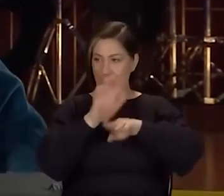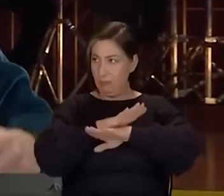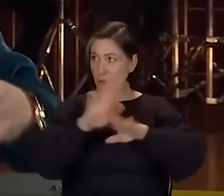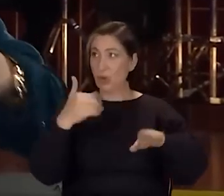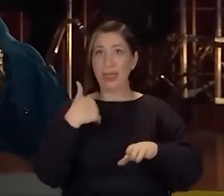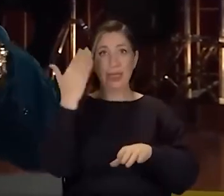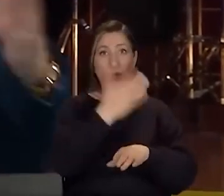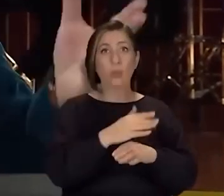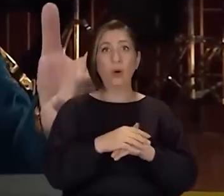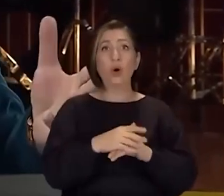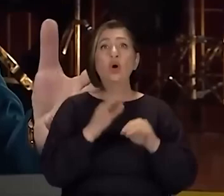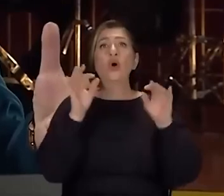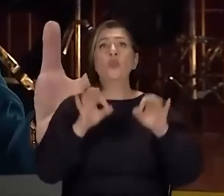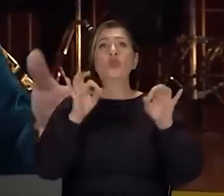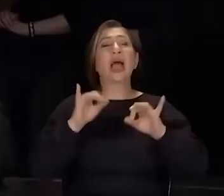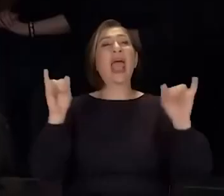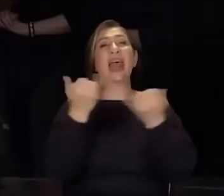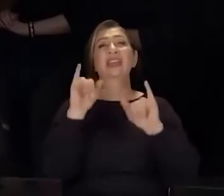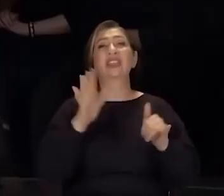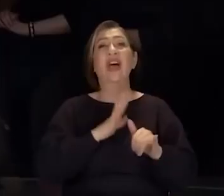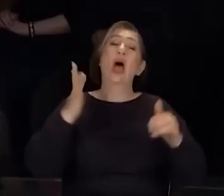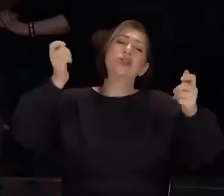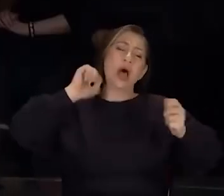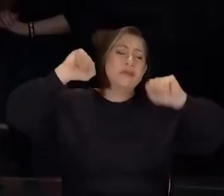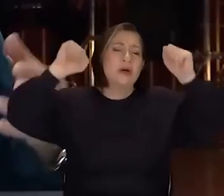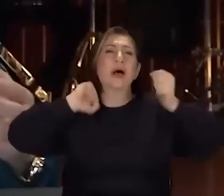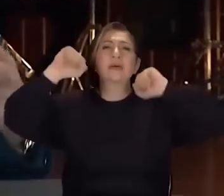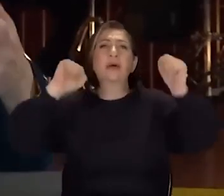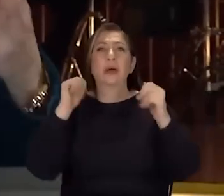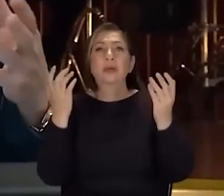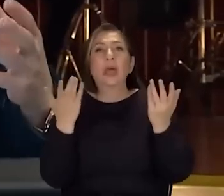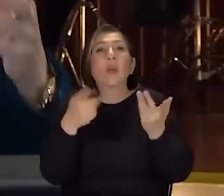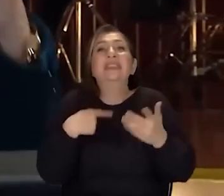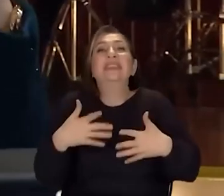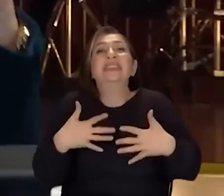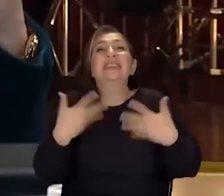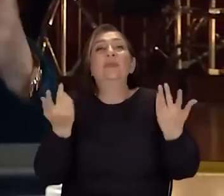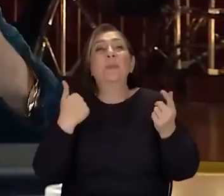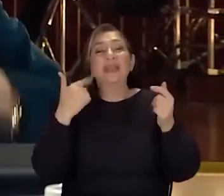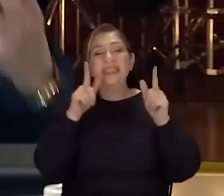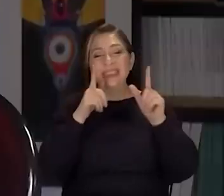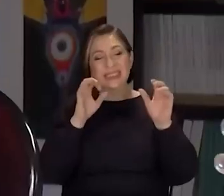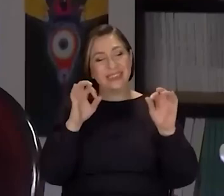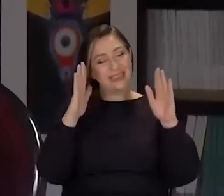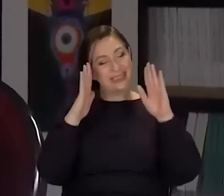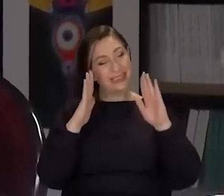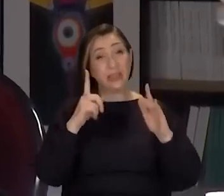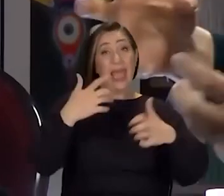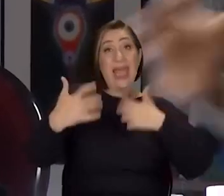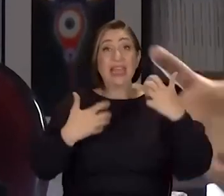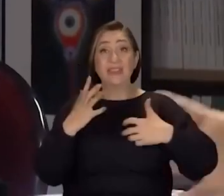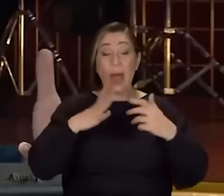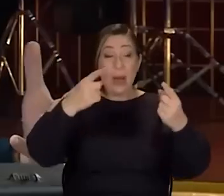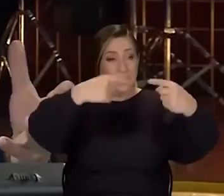gidiyorum. Mutlaka eğlence var. Haddir. Ya onu istemiyorsun. Biraz sükunet. Ya senin adrenalinin var